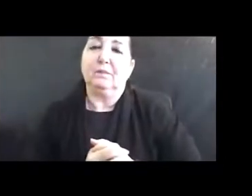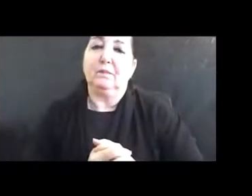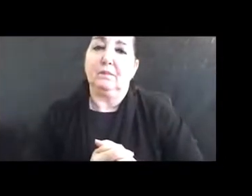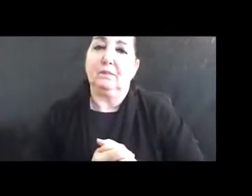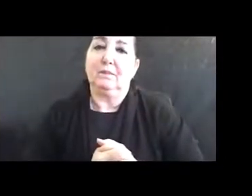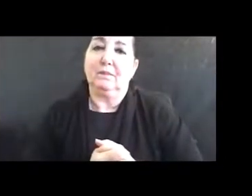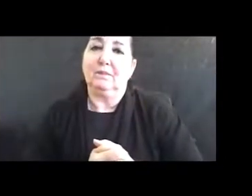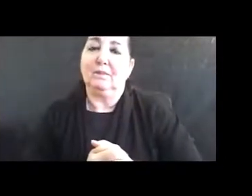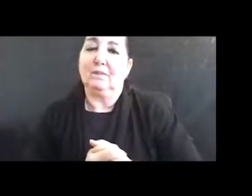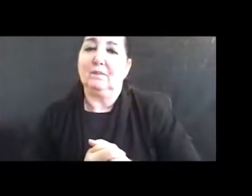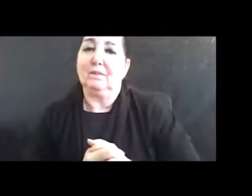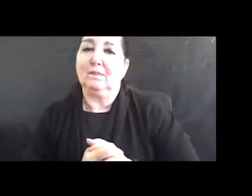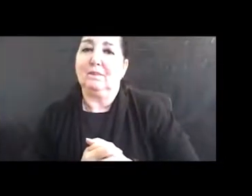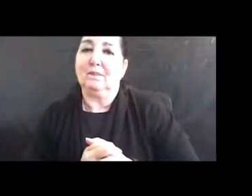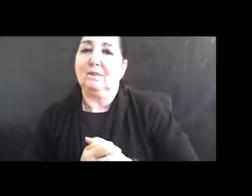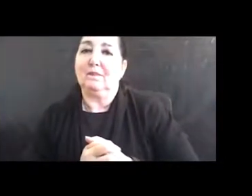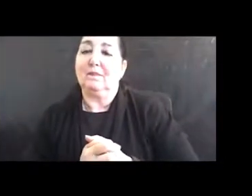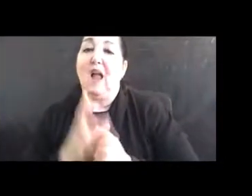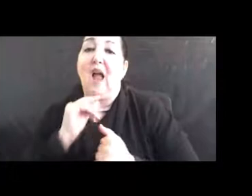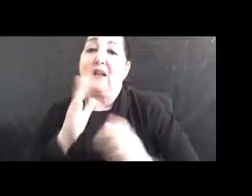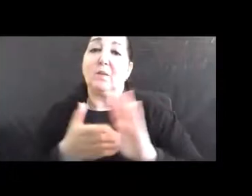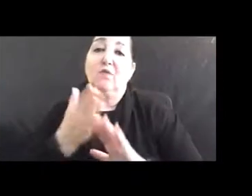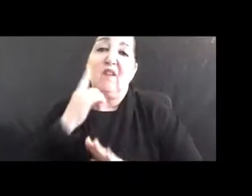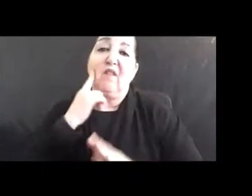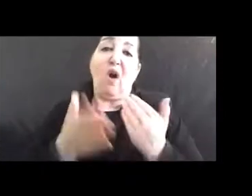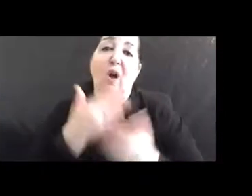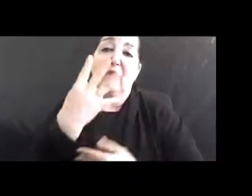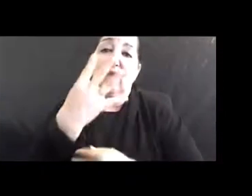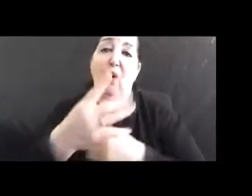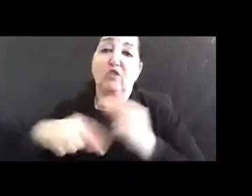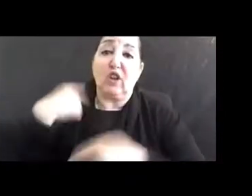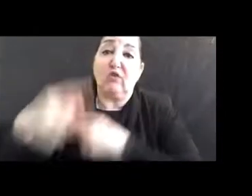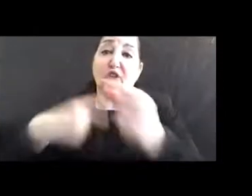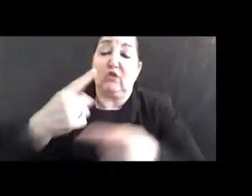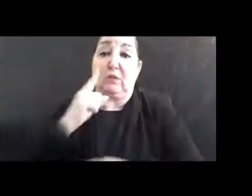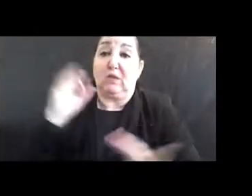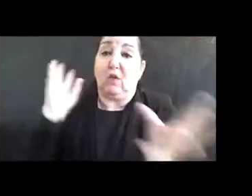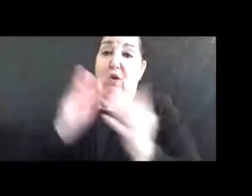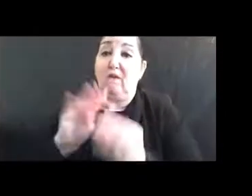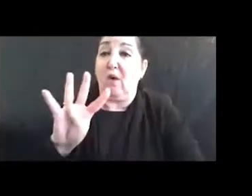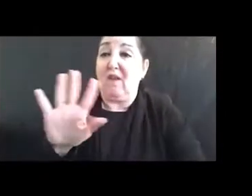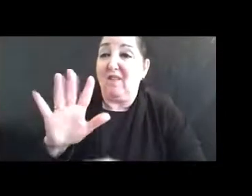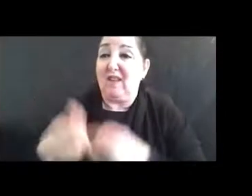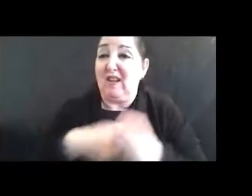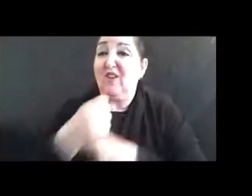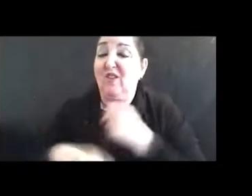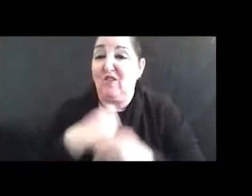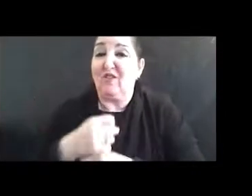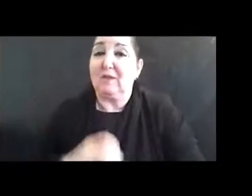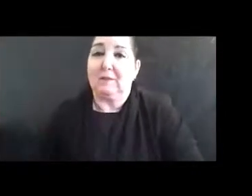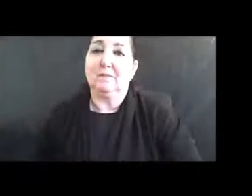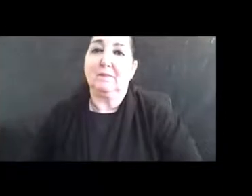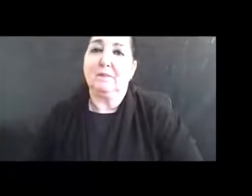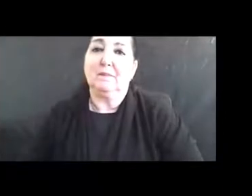lewat kesenian, dalam hal ini musik, untuk berkelanjutan. Sampai sekarang udah hampir 4 generasi,